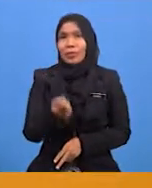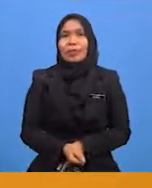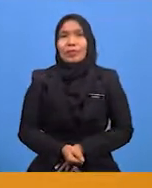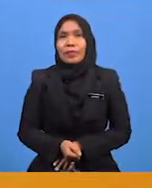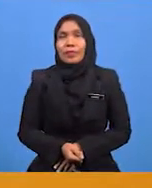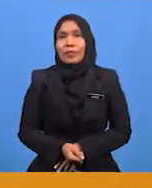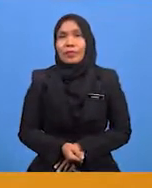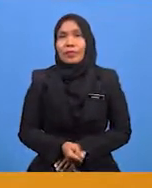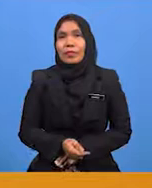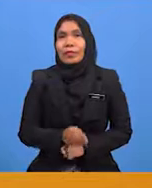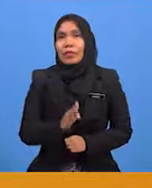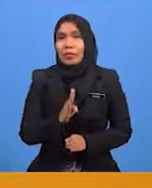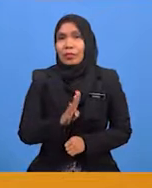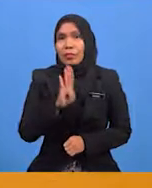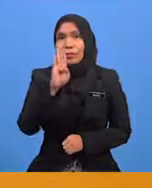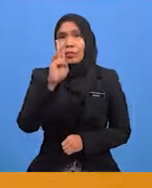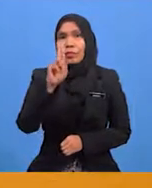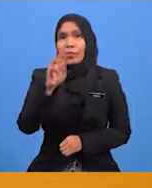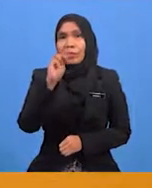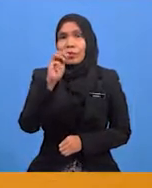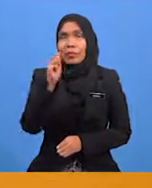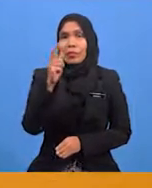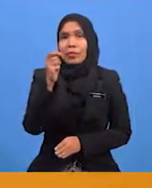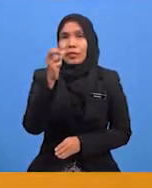Bumantara asing dari yang sering kau mesrai,